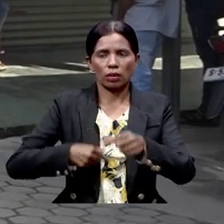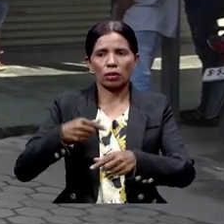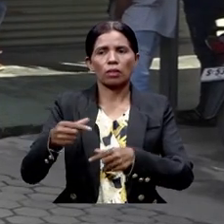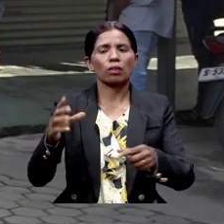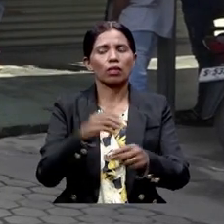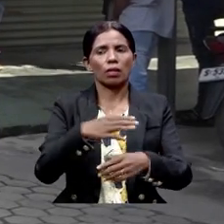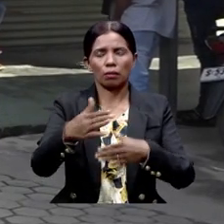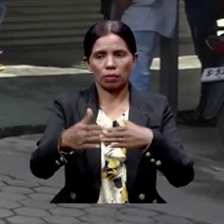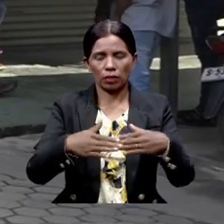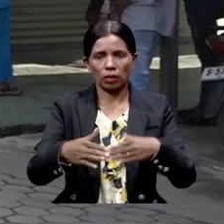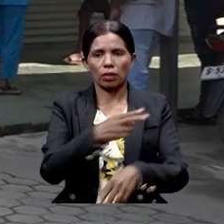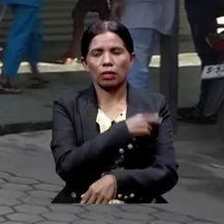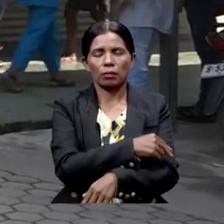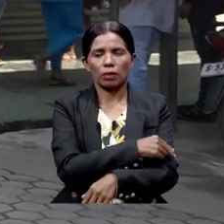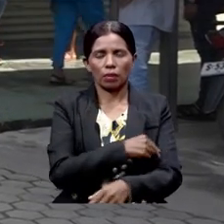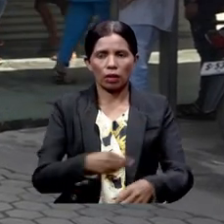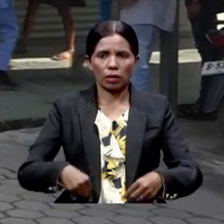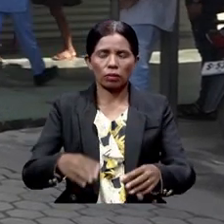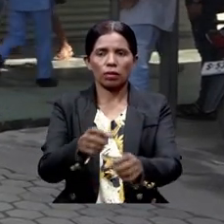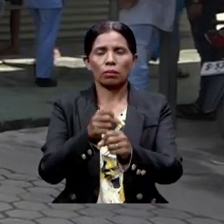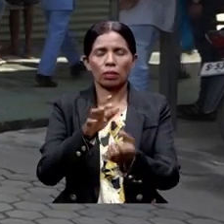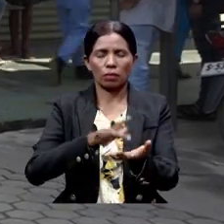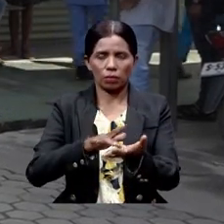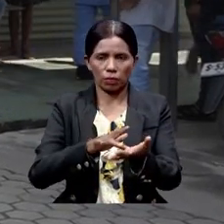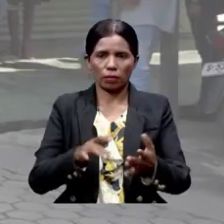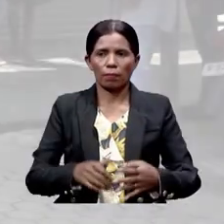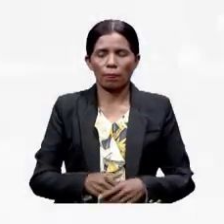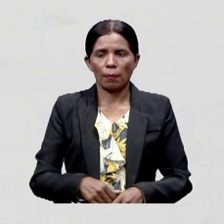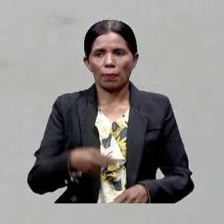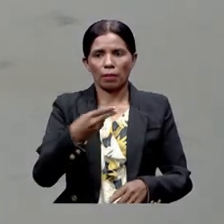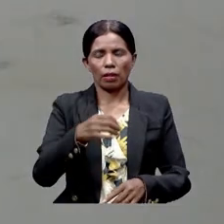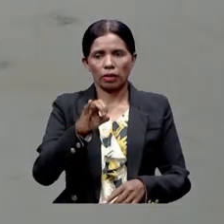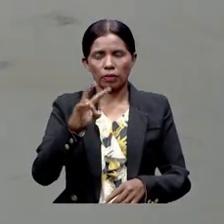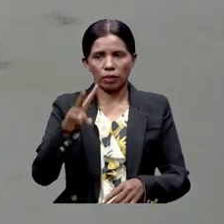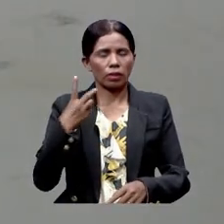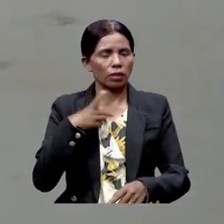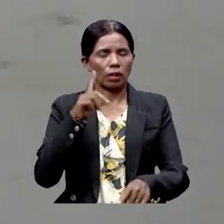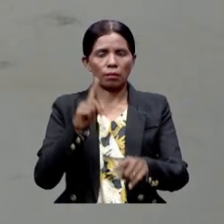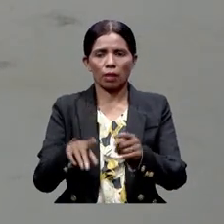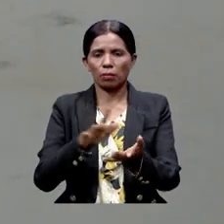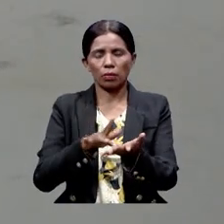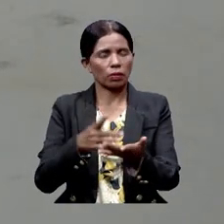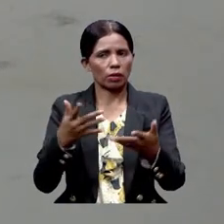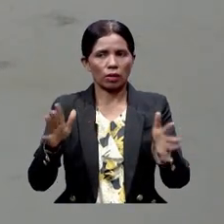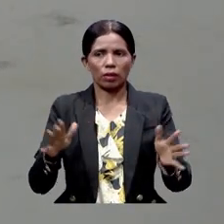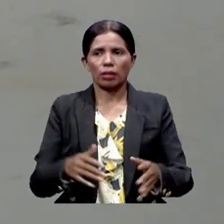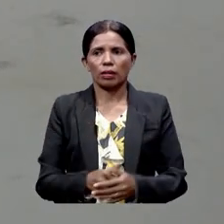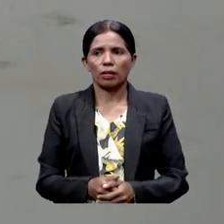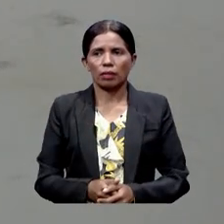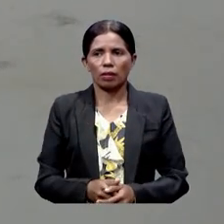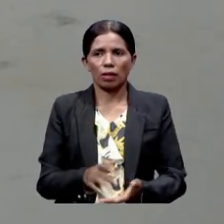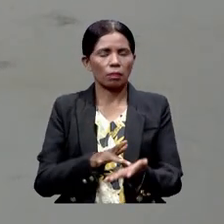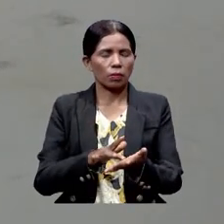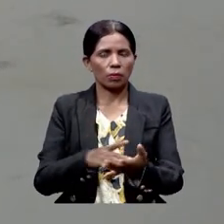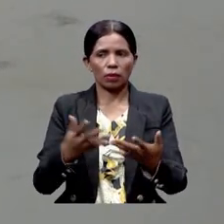lak besik amba klinika tu halo tratamentu. Simba HIV sira itala bele kura, ne be la hai moruk sirak berat berkura, mai